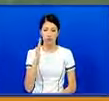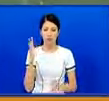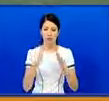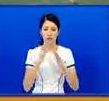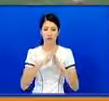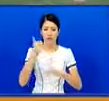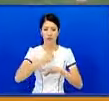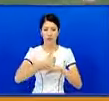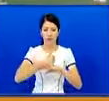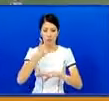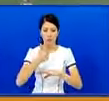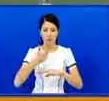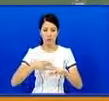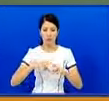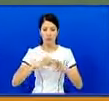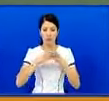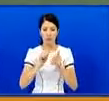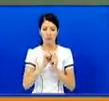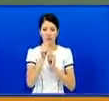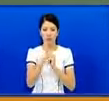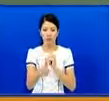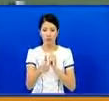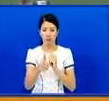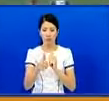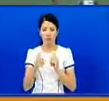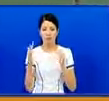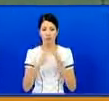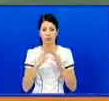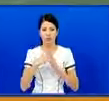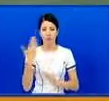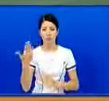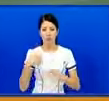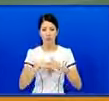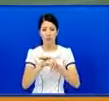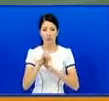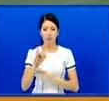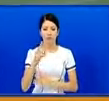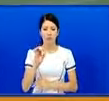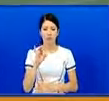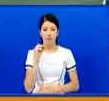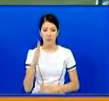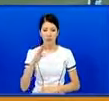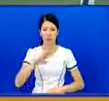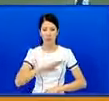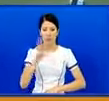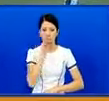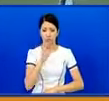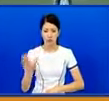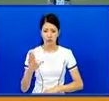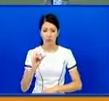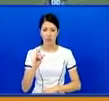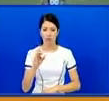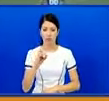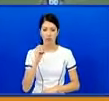ретінде командаластарын алға жетеледі. Кезекті шабуылды оң қанаттан бастаған Никита Башаровтың қақпаға сәл жеткізе алмаған добын алдымен Азат